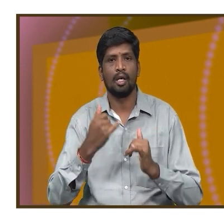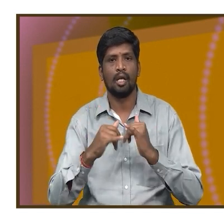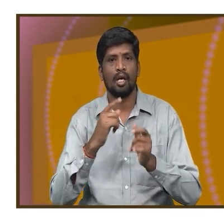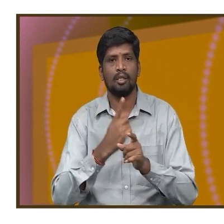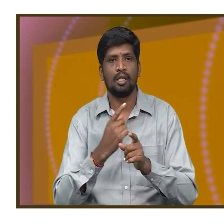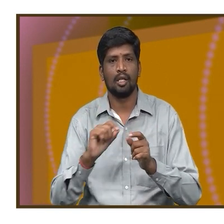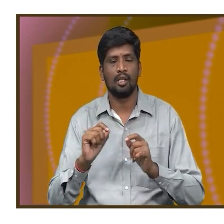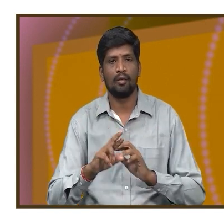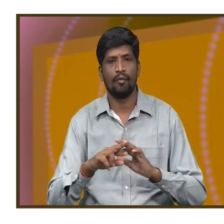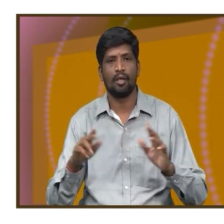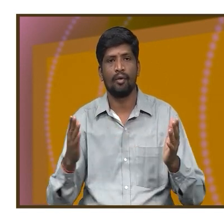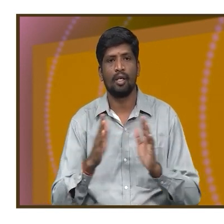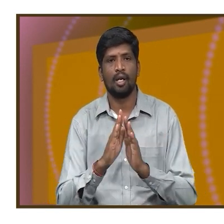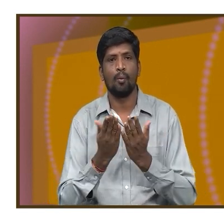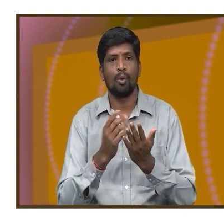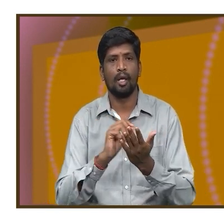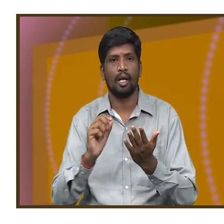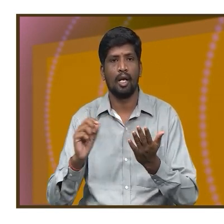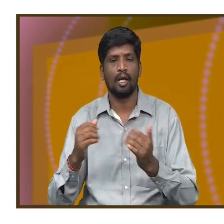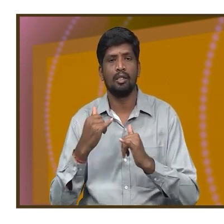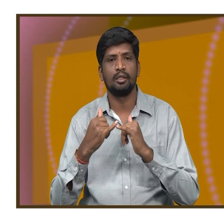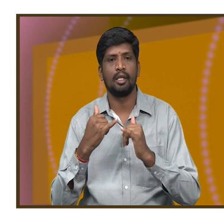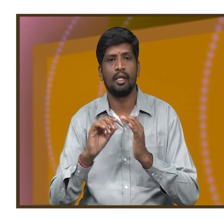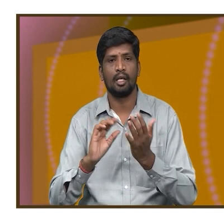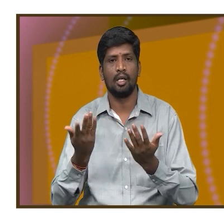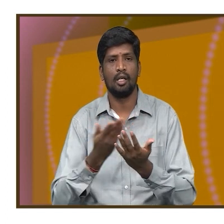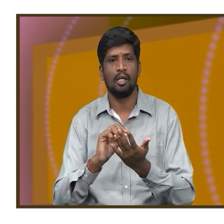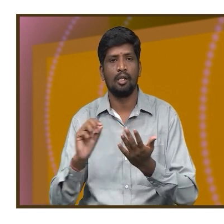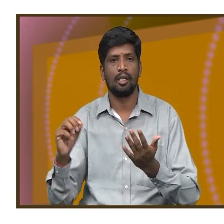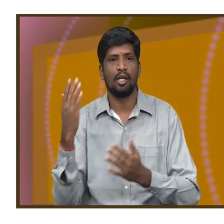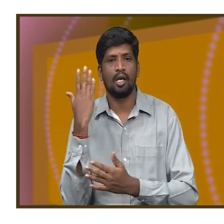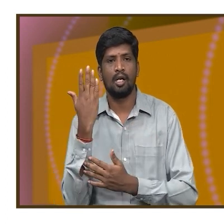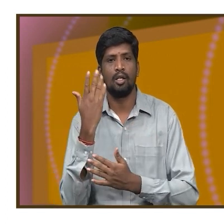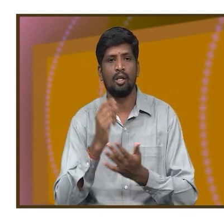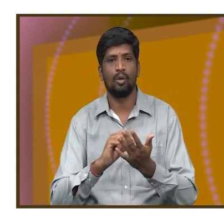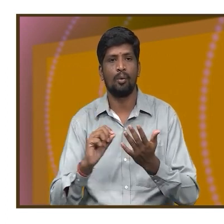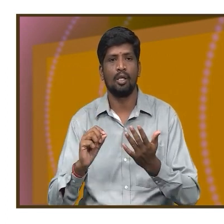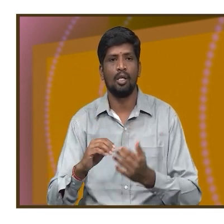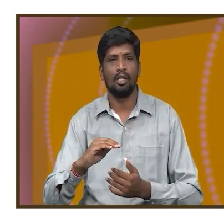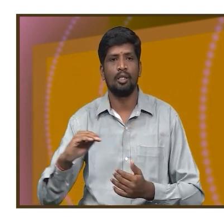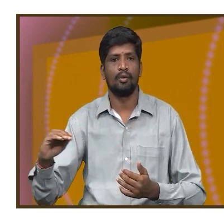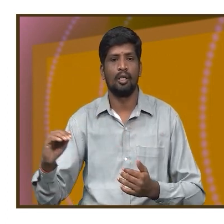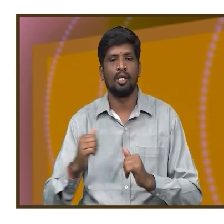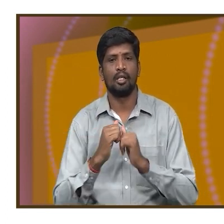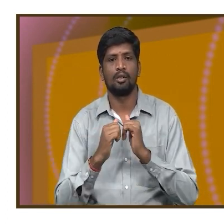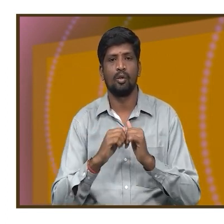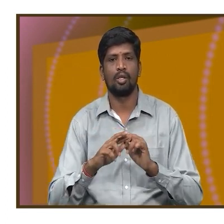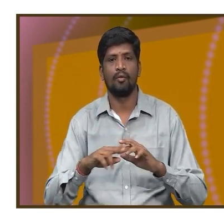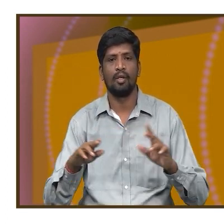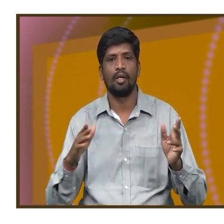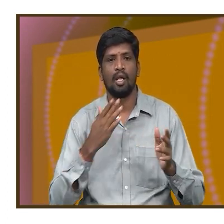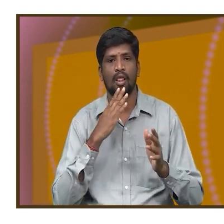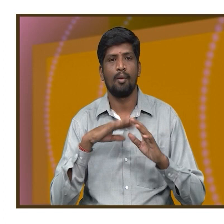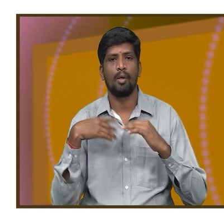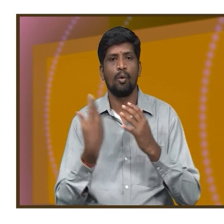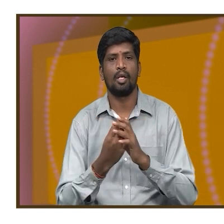இருக்கிறார்கள். நிறைய நாவல்கள், சிறுகதைகள், அடுத்து கட்டுரை தொகுப்புகள், சிறுவர் இலக்கியங்கள் என